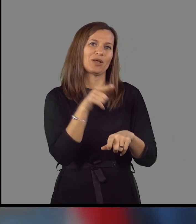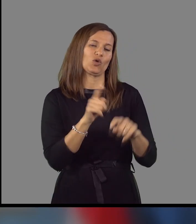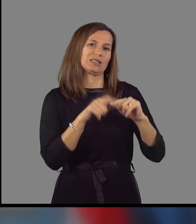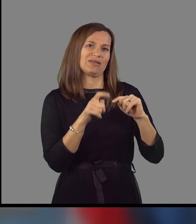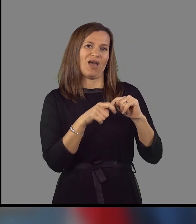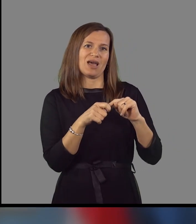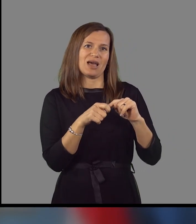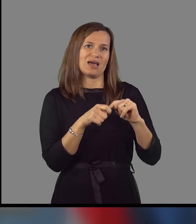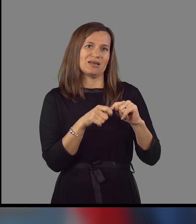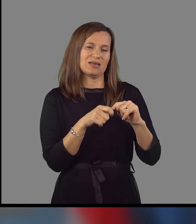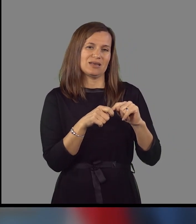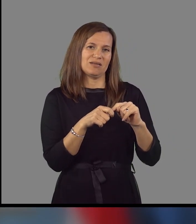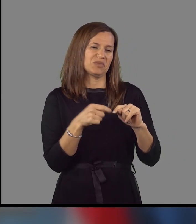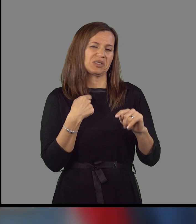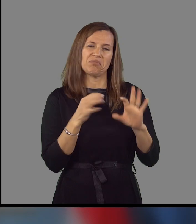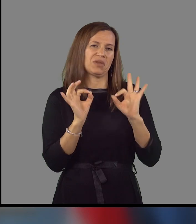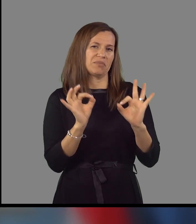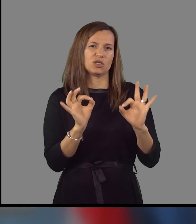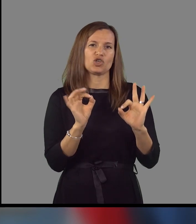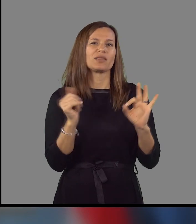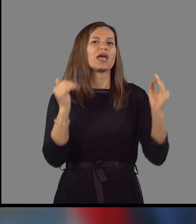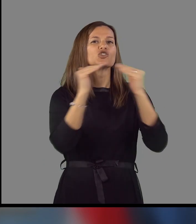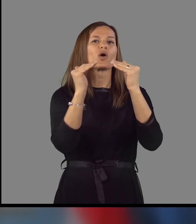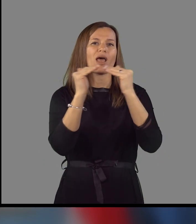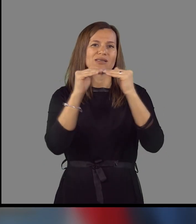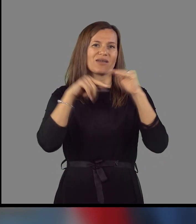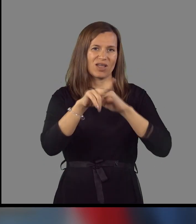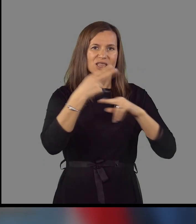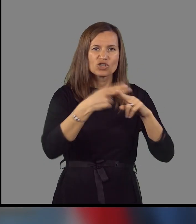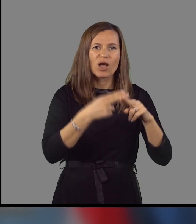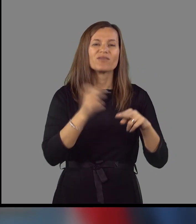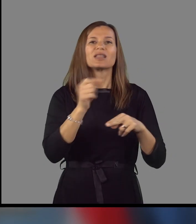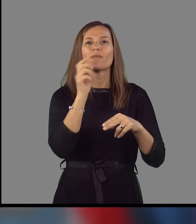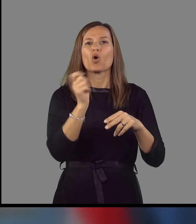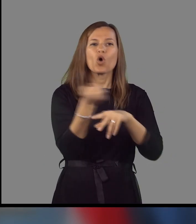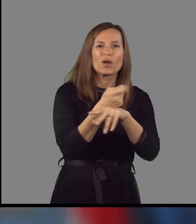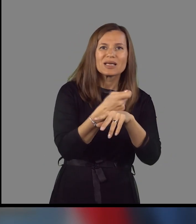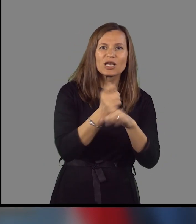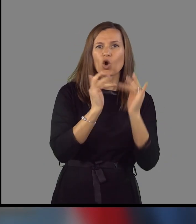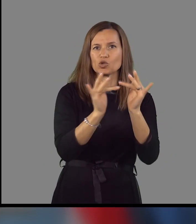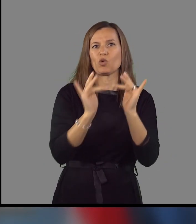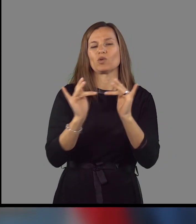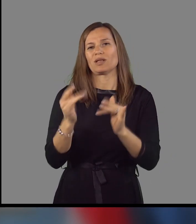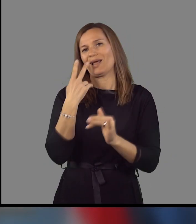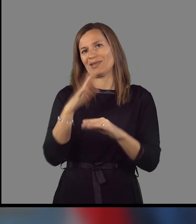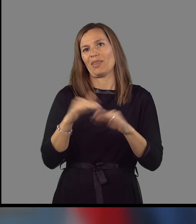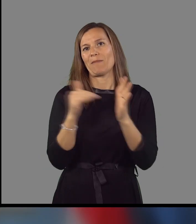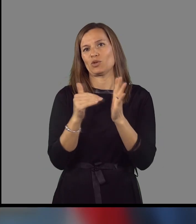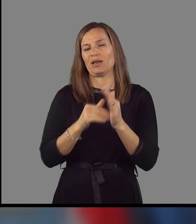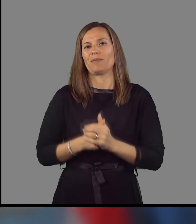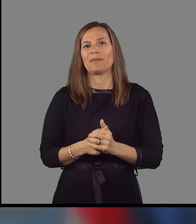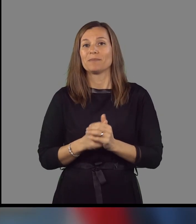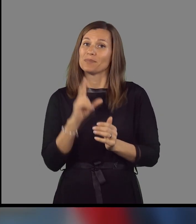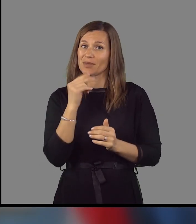to korigirati. Je pa to stvar, za katero sem prepričan, da je soglasje v državi, da se jo bo